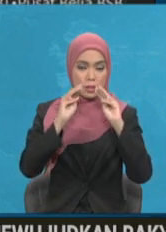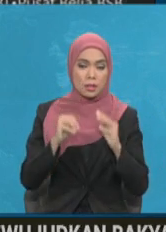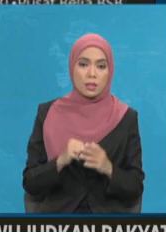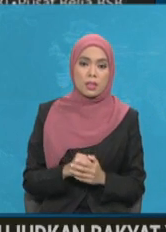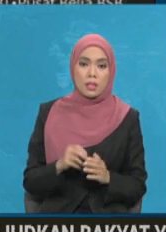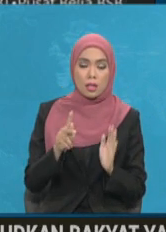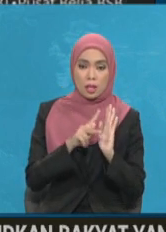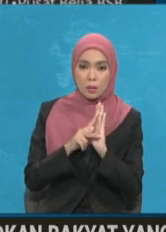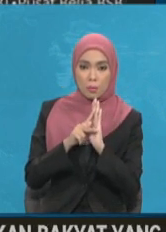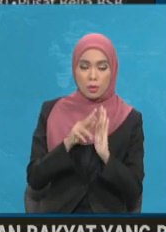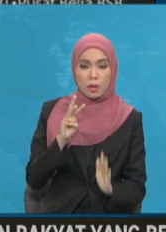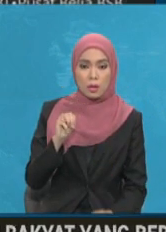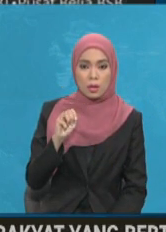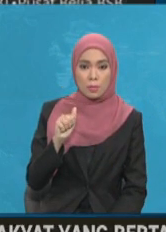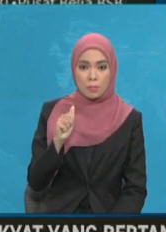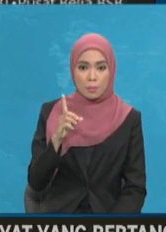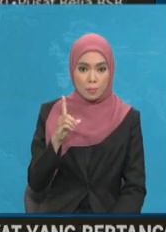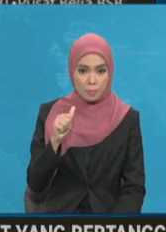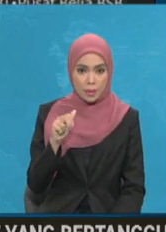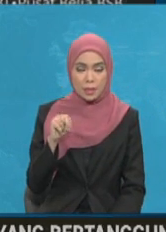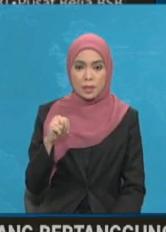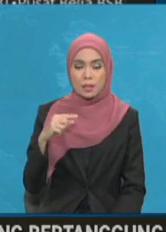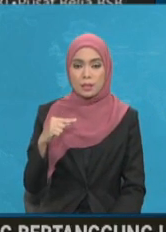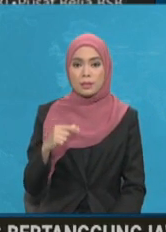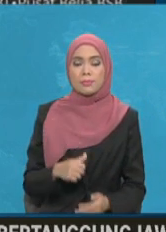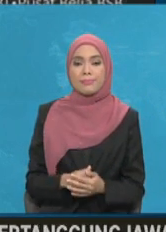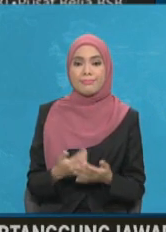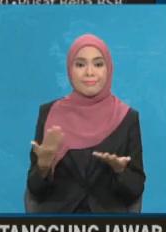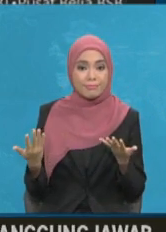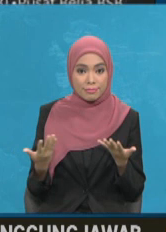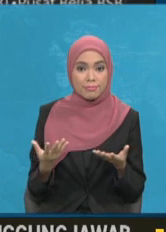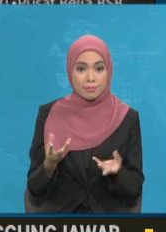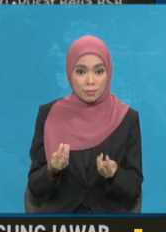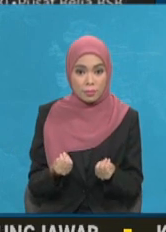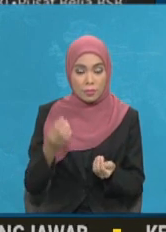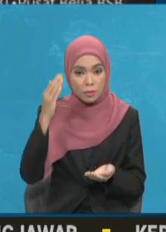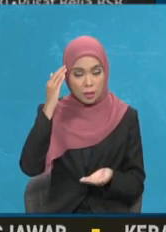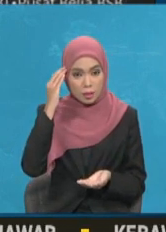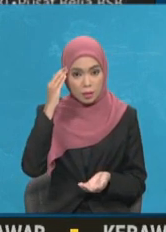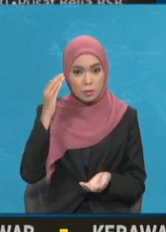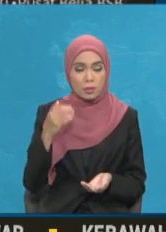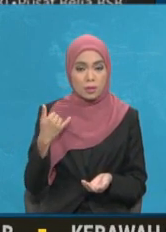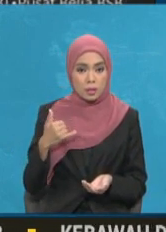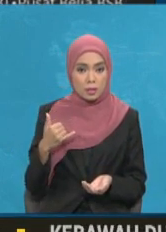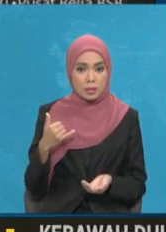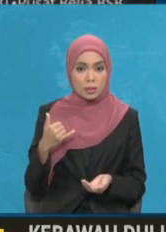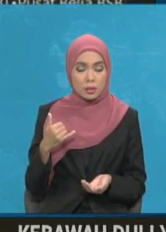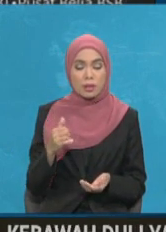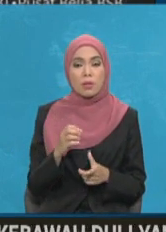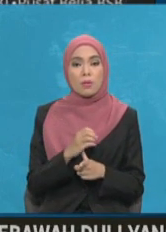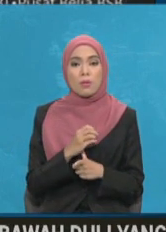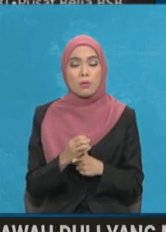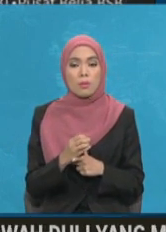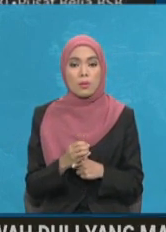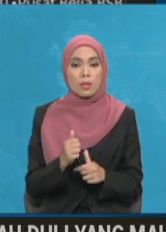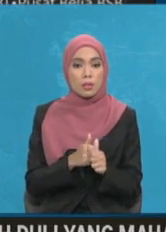Manggis Madang sembarang keterangan lanjut hubungi kalian 726 2357 atau ikuti